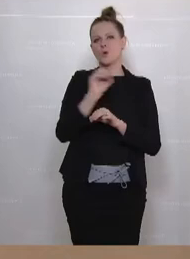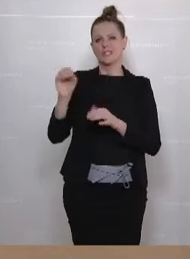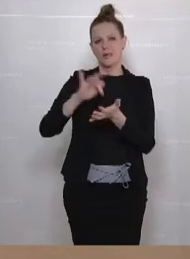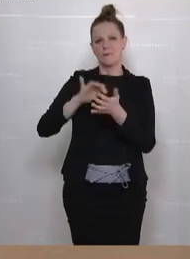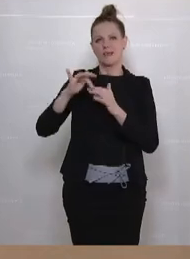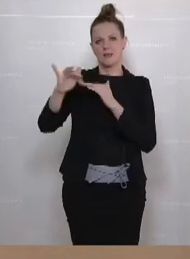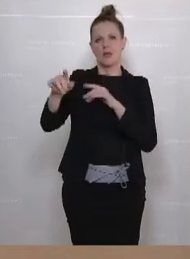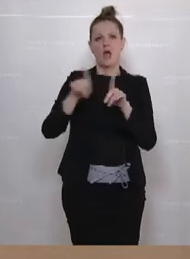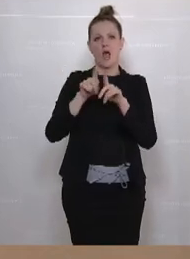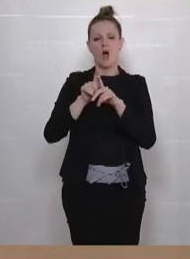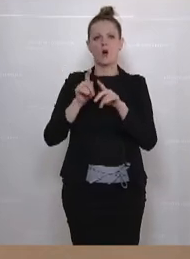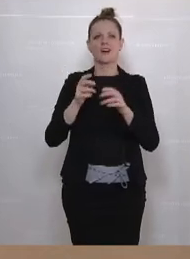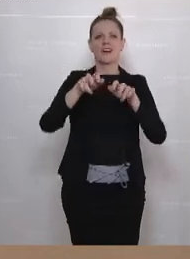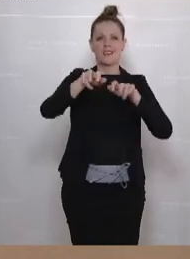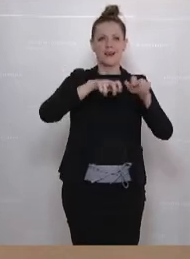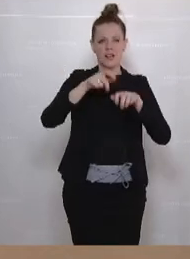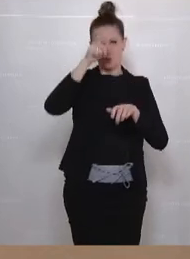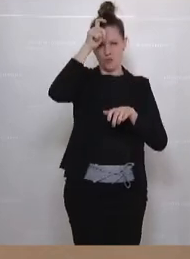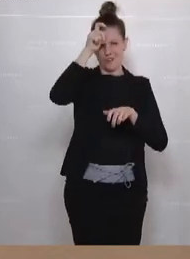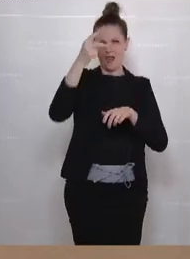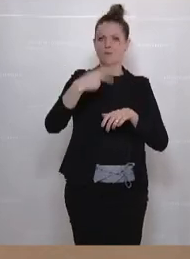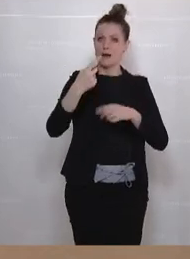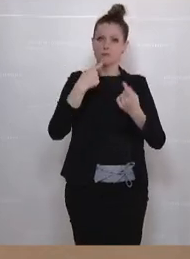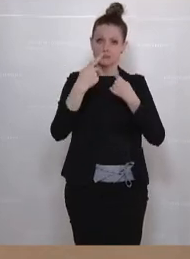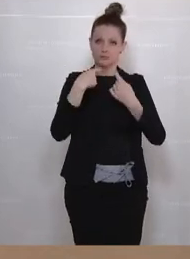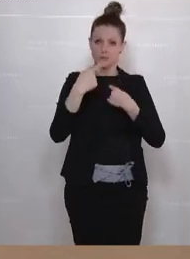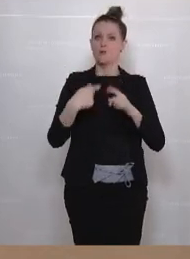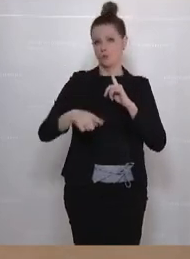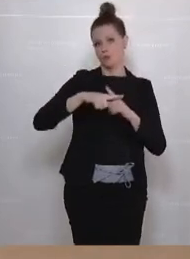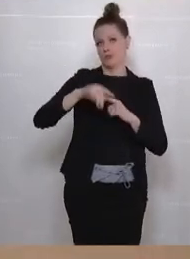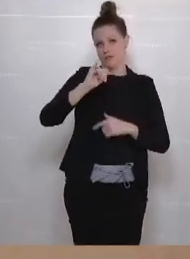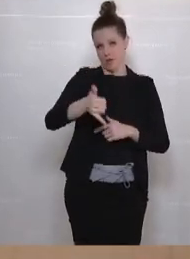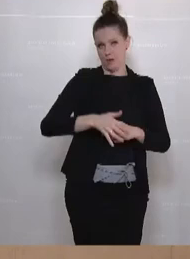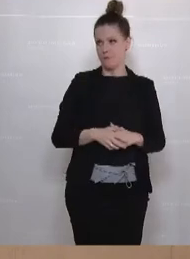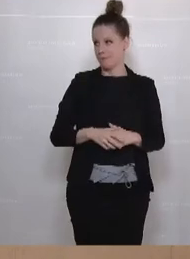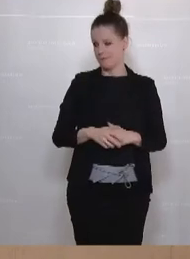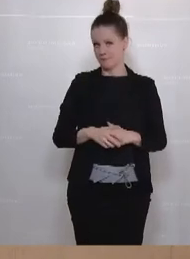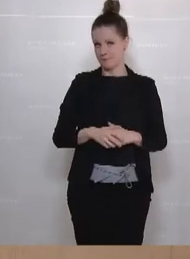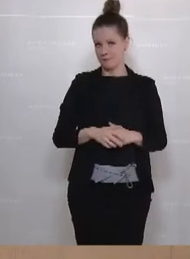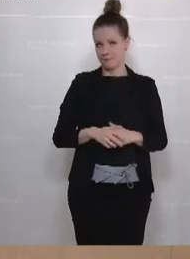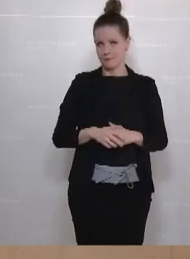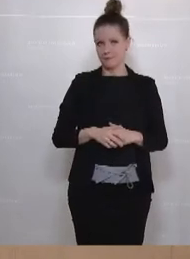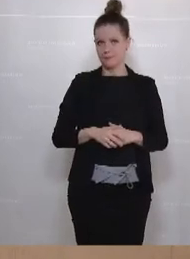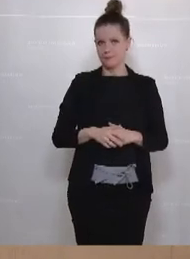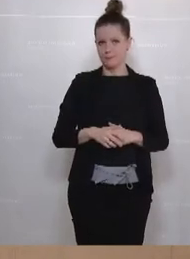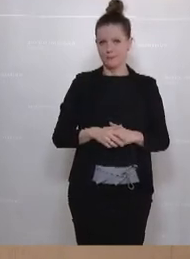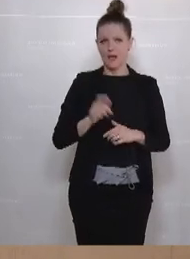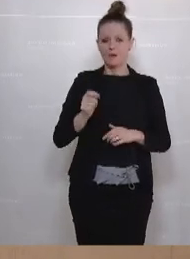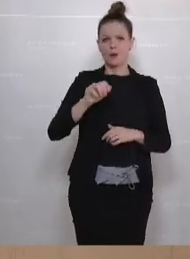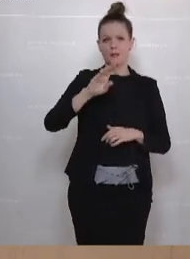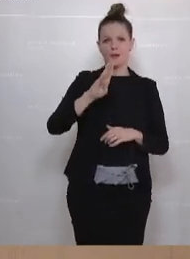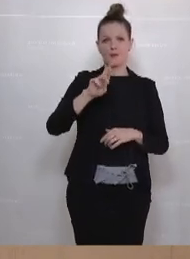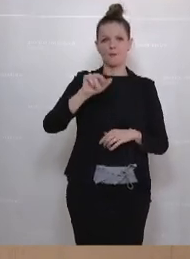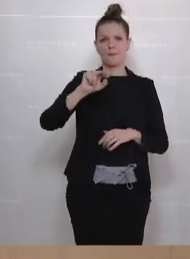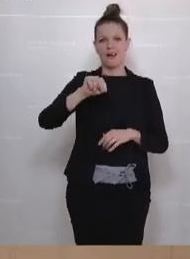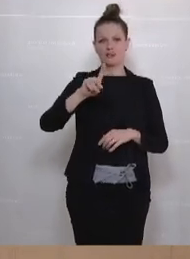bilateralen ersten Gespräche zwischen Griechenland und Türkei, was sehr positiv ist. Die nächste Frage stellt der Abgeordnete Brandstätter. Bitte sehr. Ja, danke,